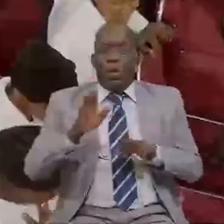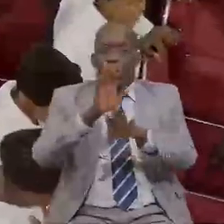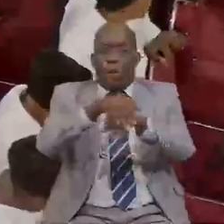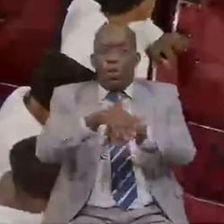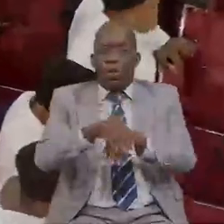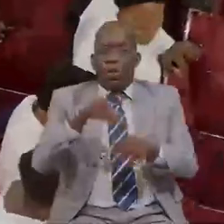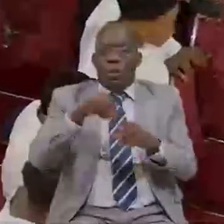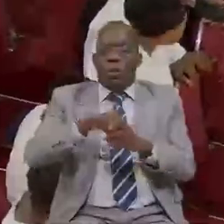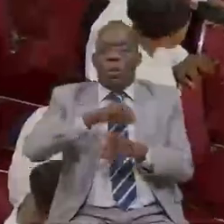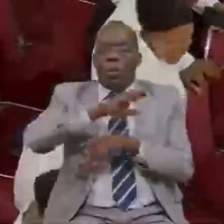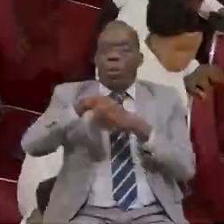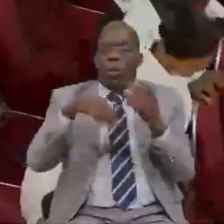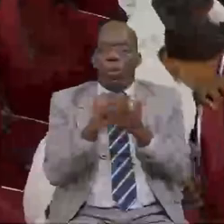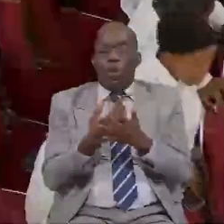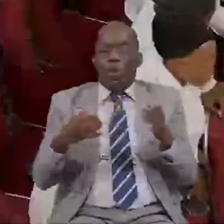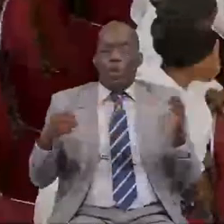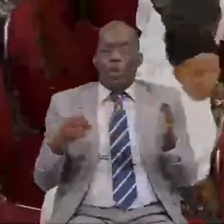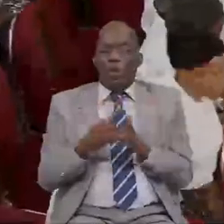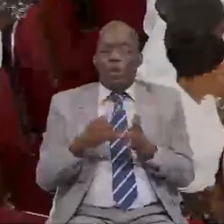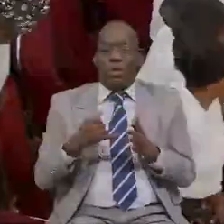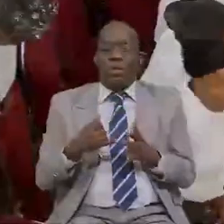dans toutes ses formes